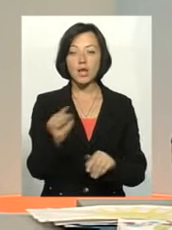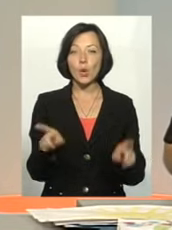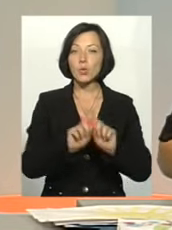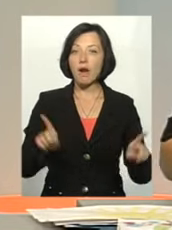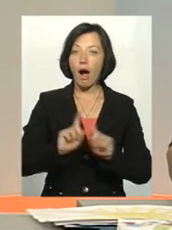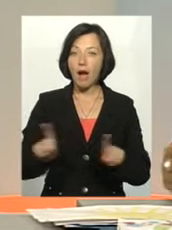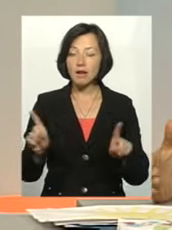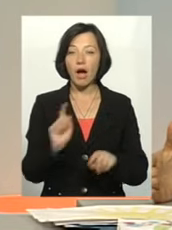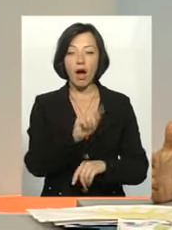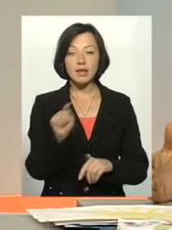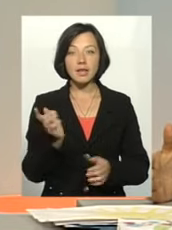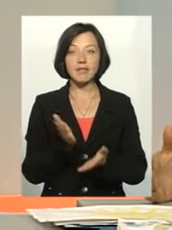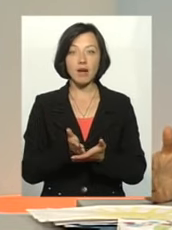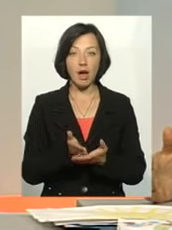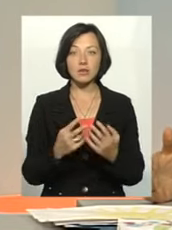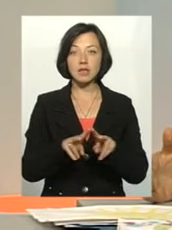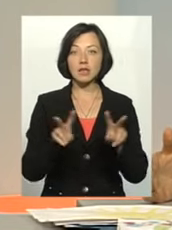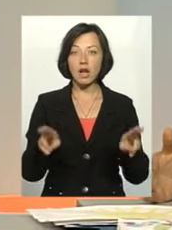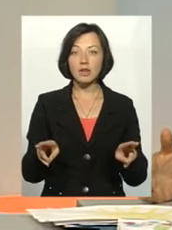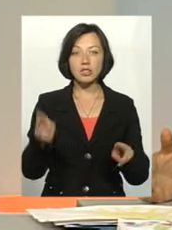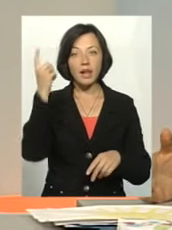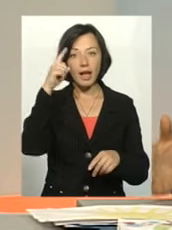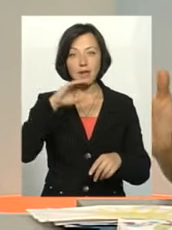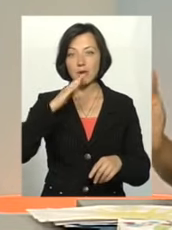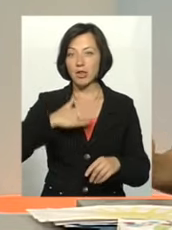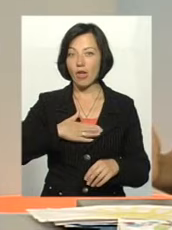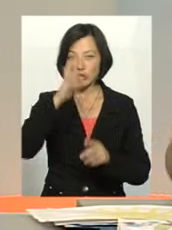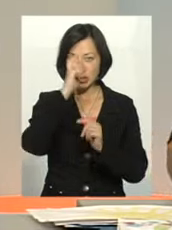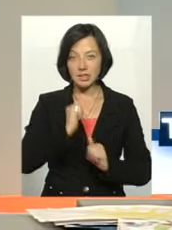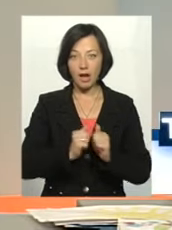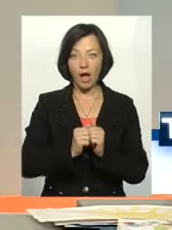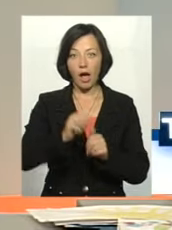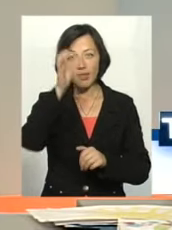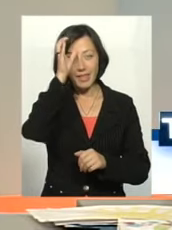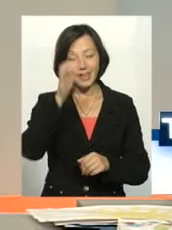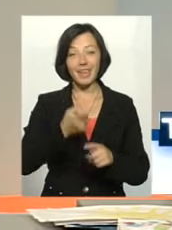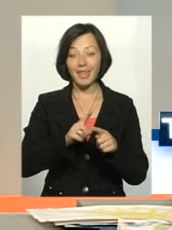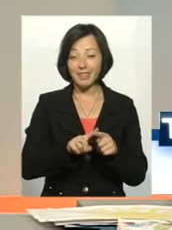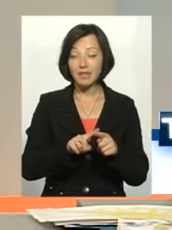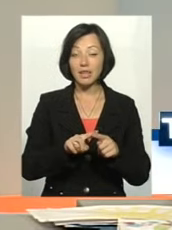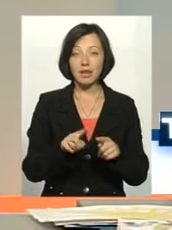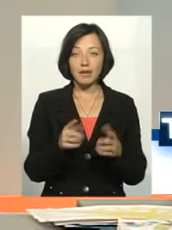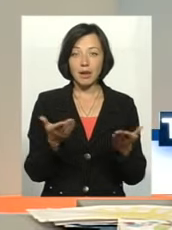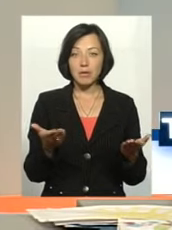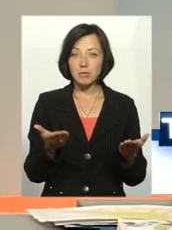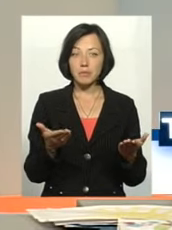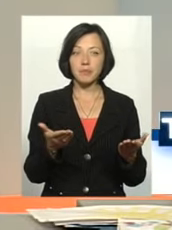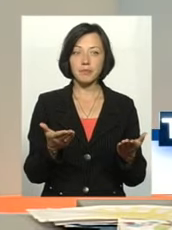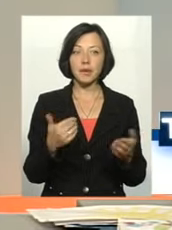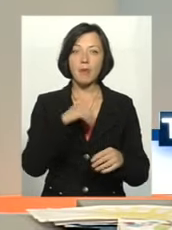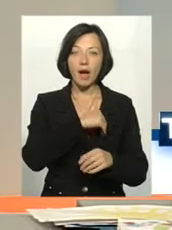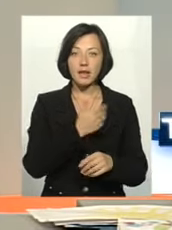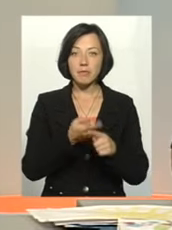уникальны, они являются также гениями нашей страны. И поэтому этот рубеж, благодаря таким мероприятиям, мы